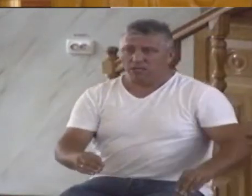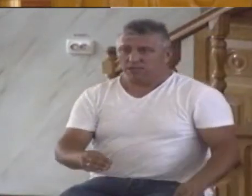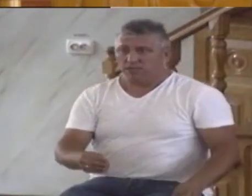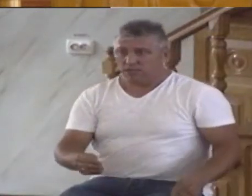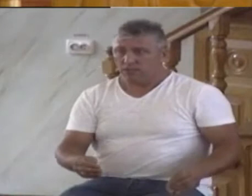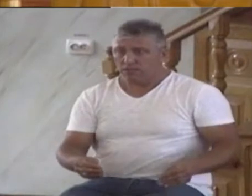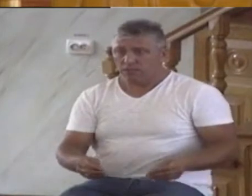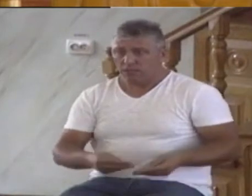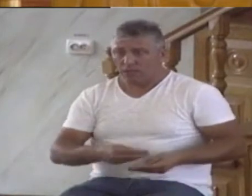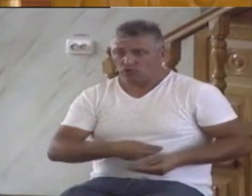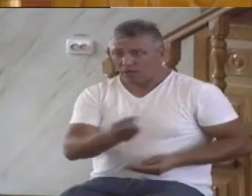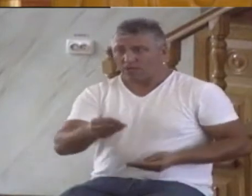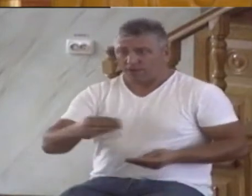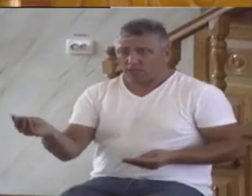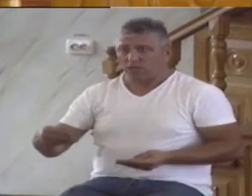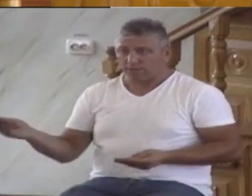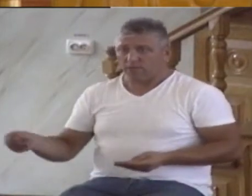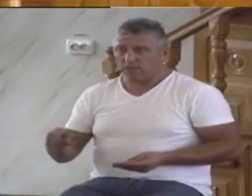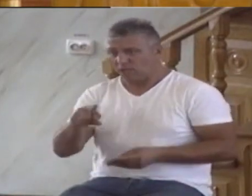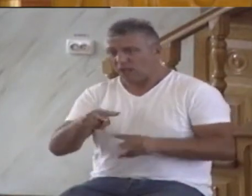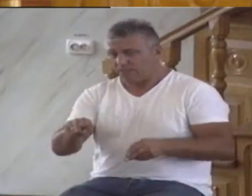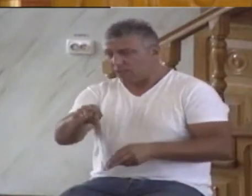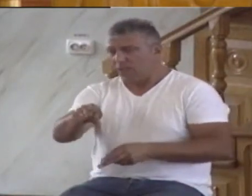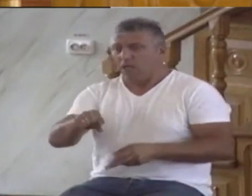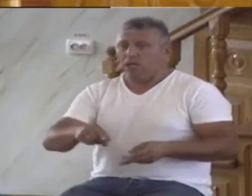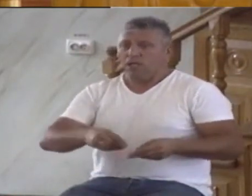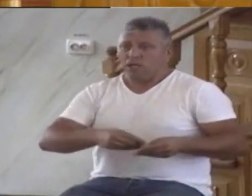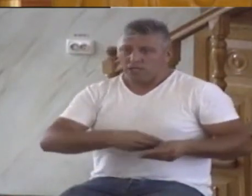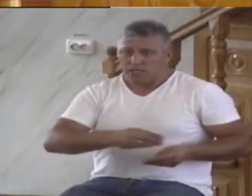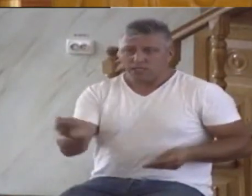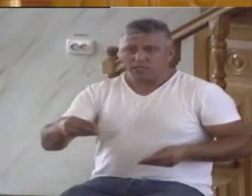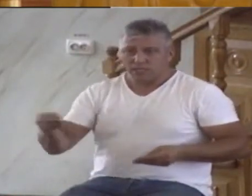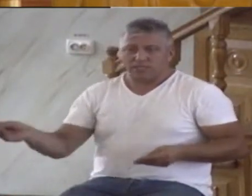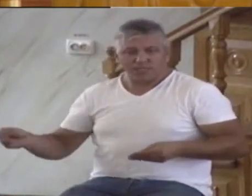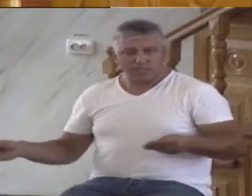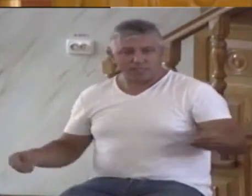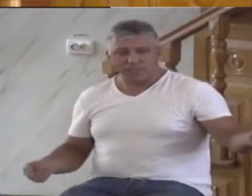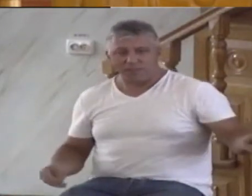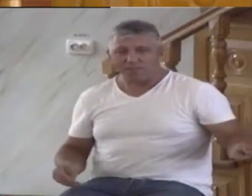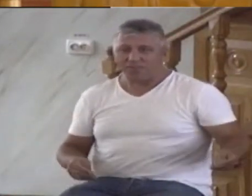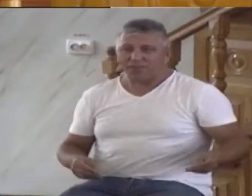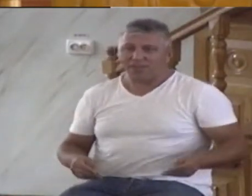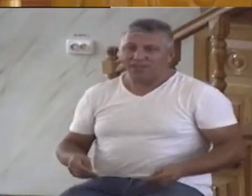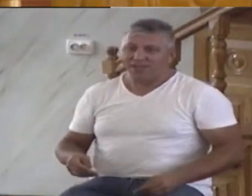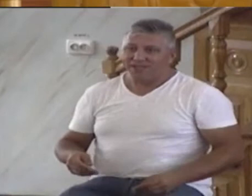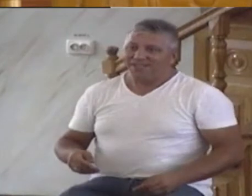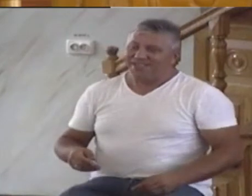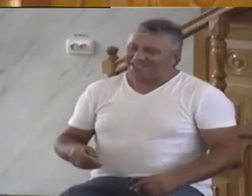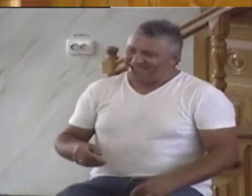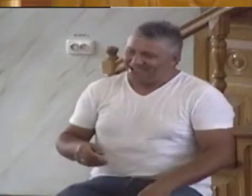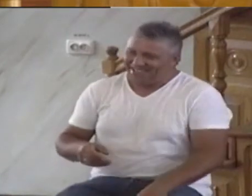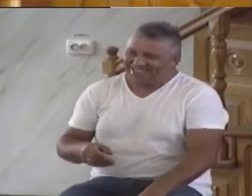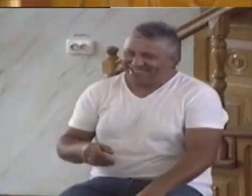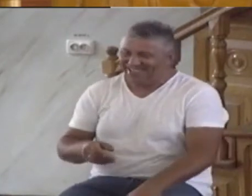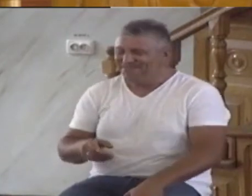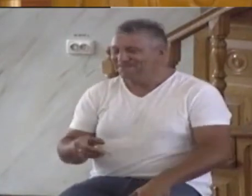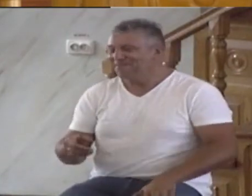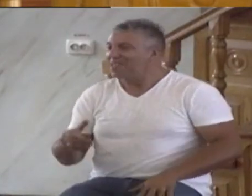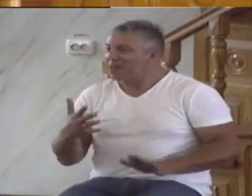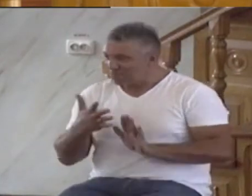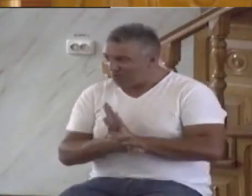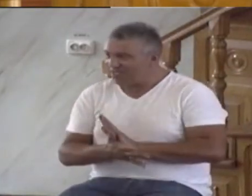минимум я должен ожидать что-то от Него взамен. Мне хочется, чтобы моя проповедь доходила до